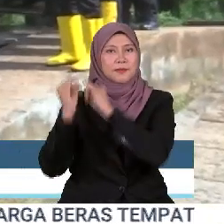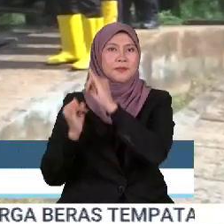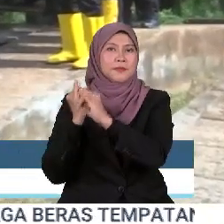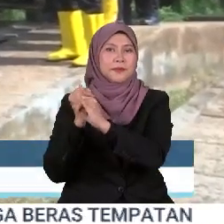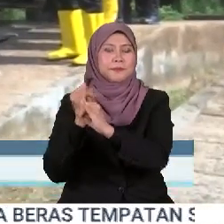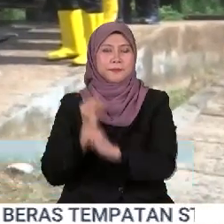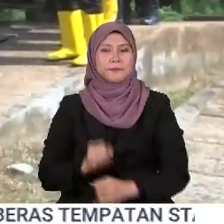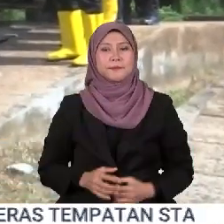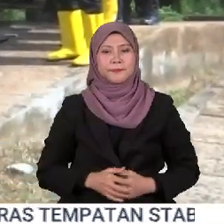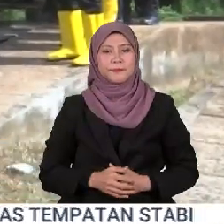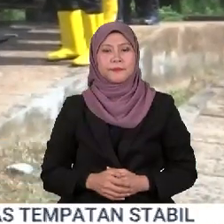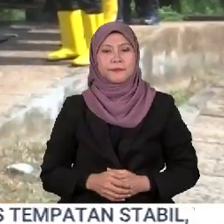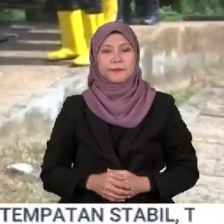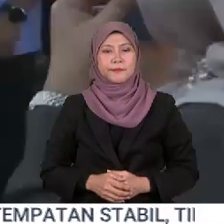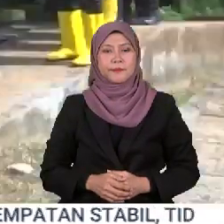bangsa